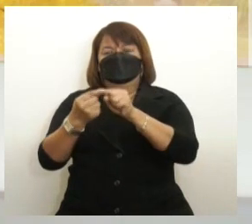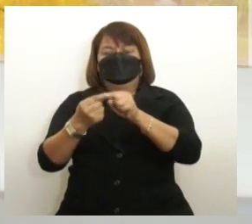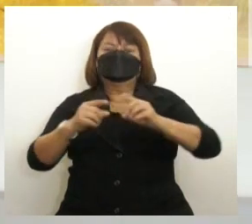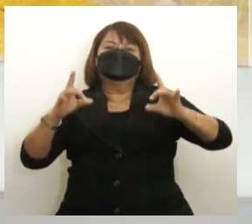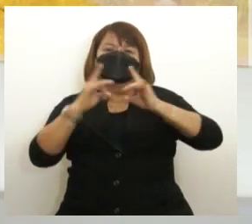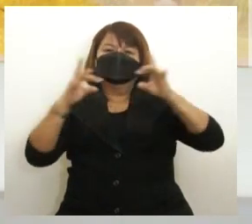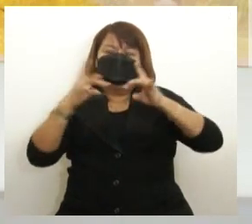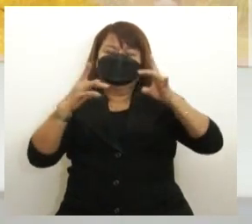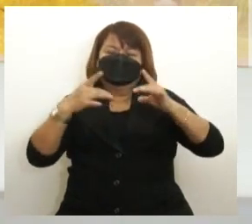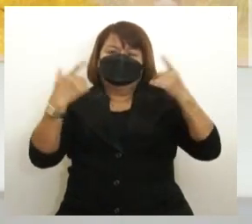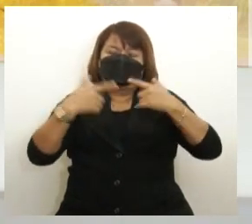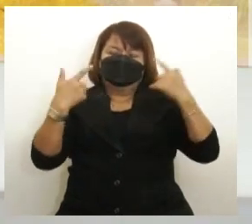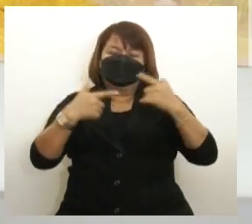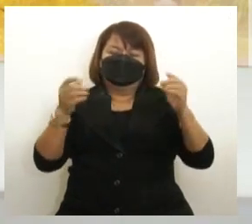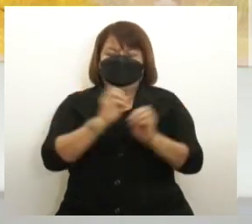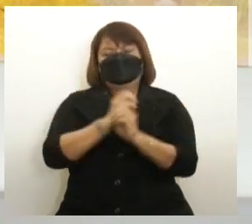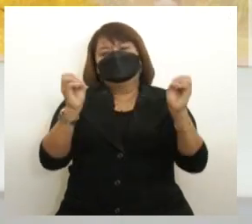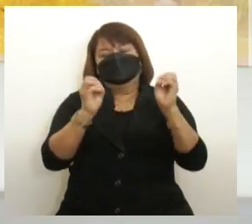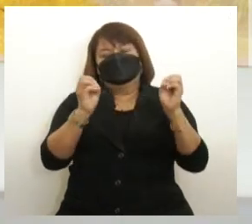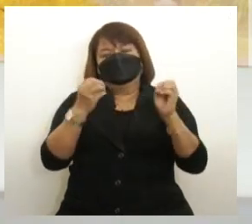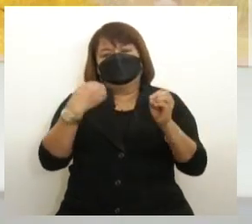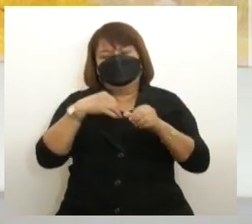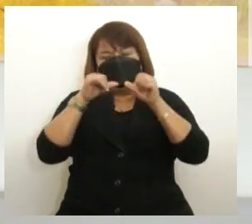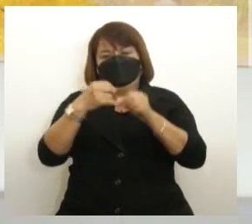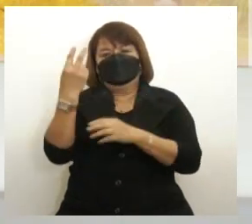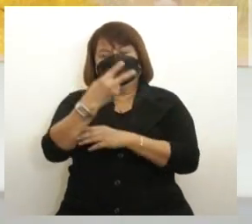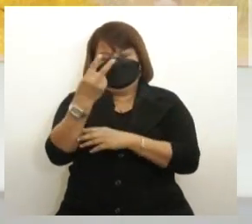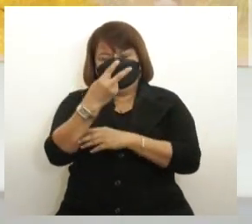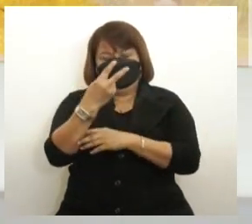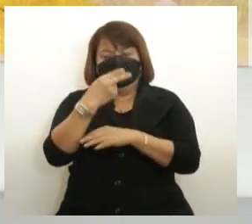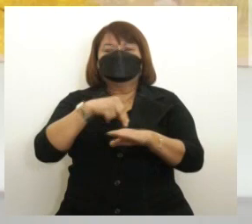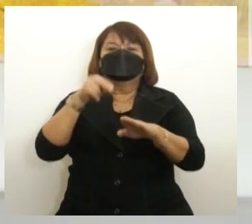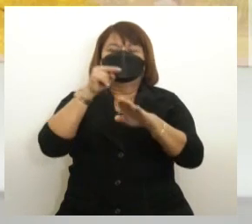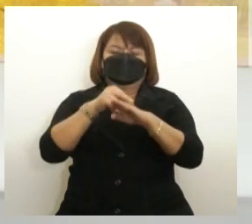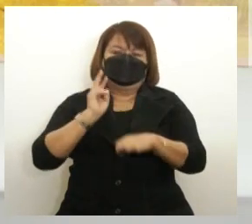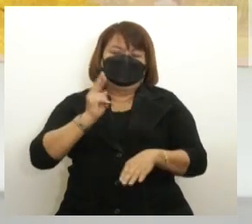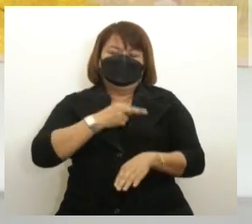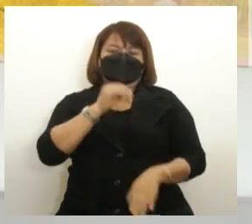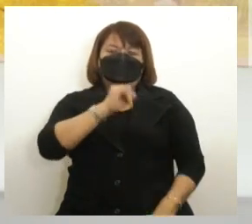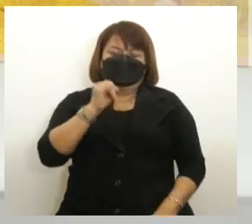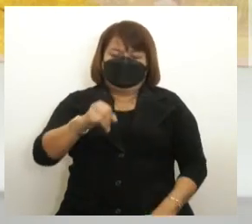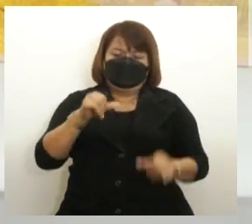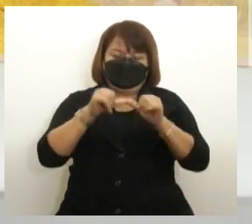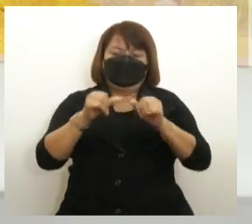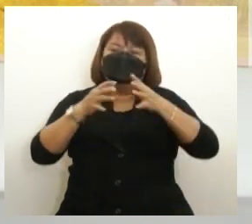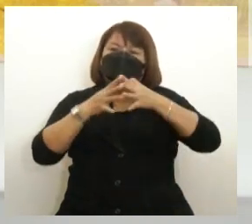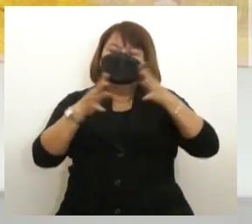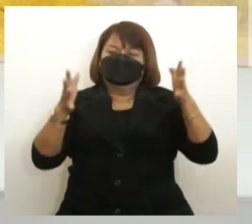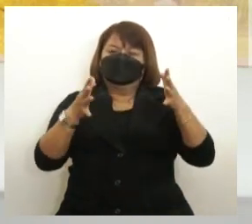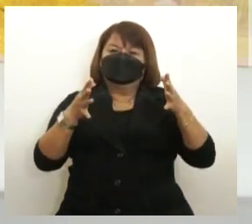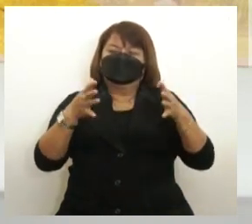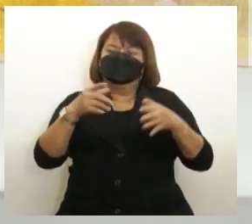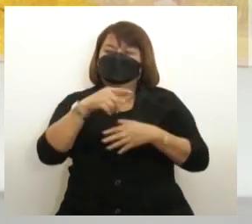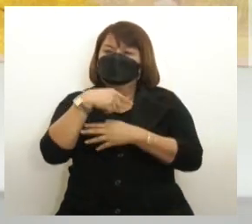เกิดขึ้นแม้อยู่กันแค่2คนแต่วันนี้ความเป็นชาติเราจำเป็นต้องอยู่กันเป็นจำนวนมากหากค